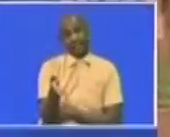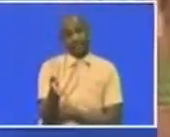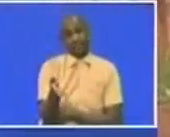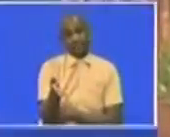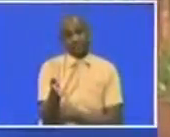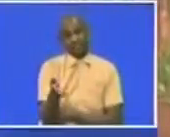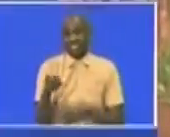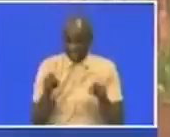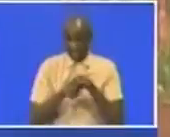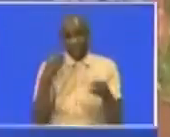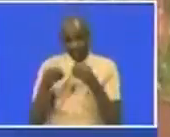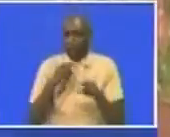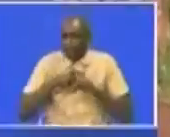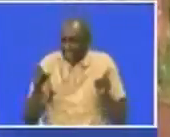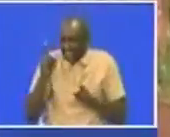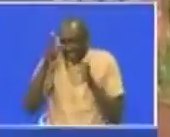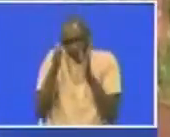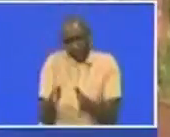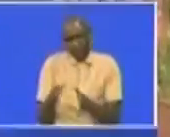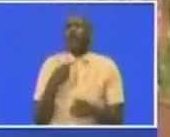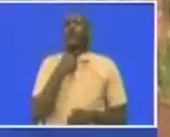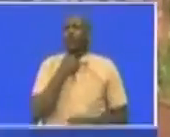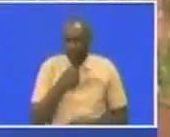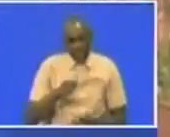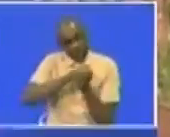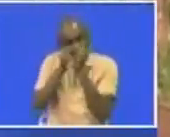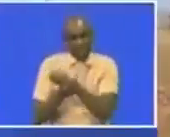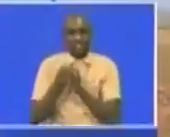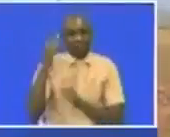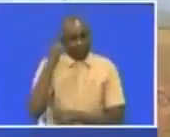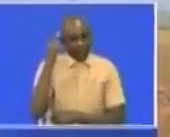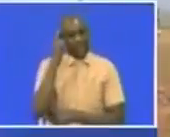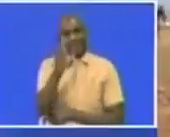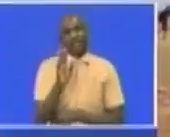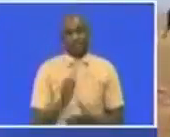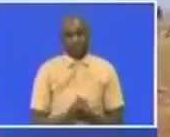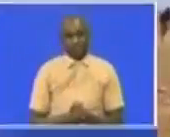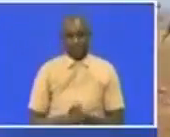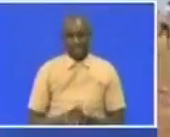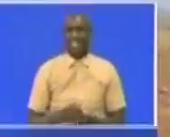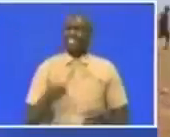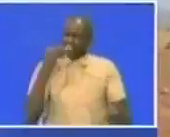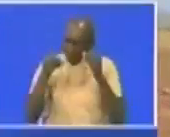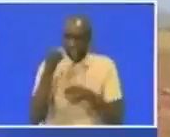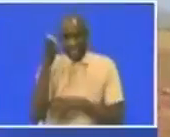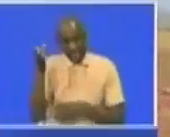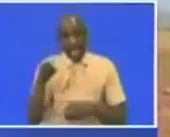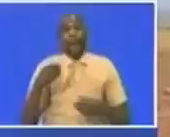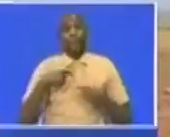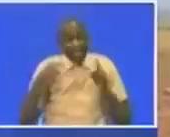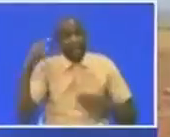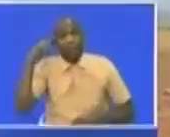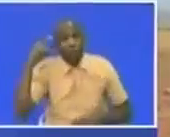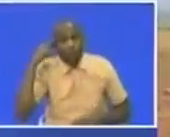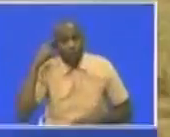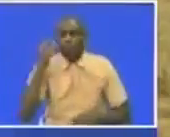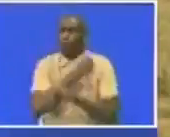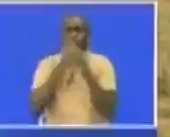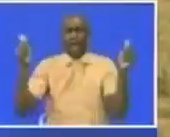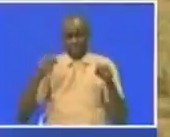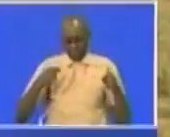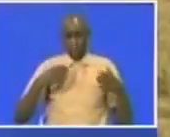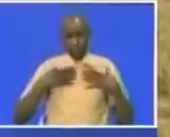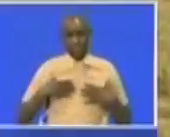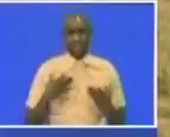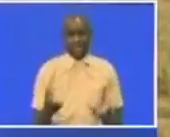hii. Lakini Victor anatamani kuigeuza dhana hiyo. Kwa mwili ni disability lakini kwa kichwa inatumika.